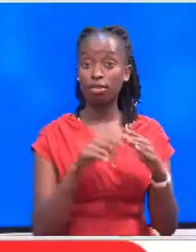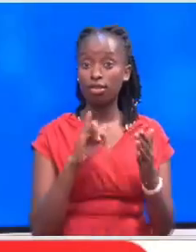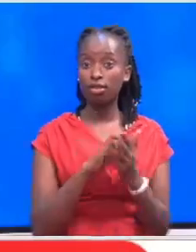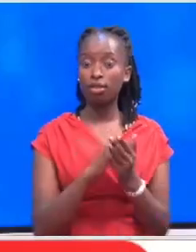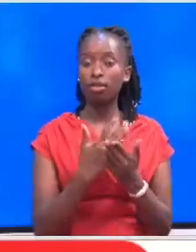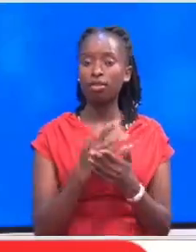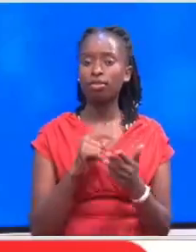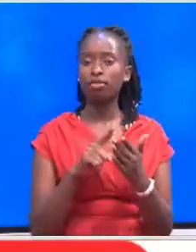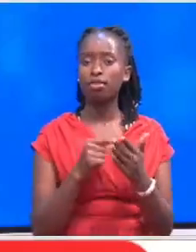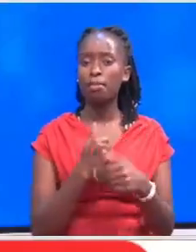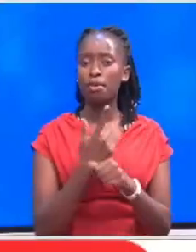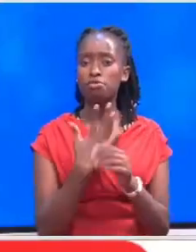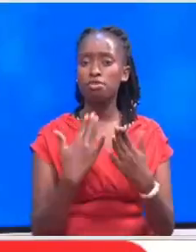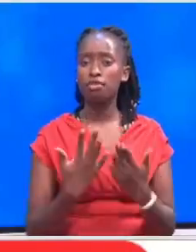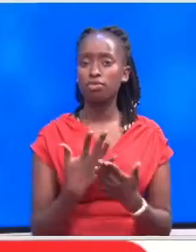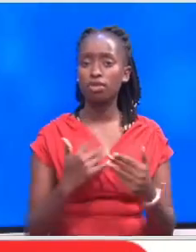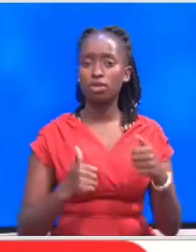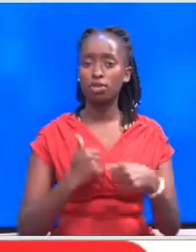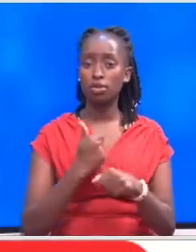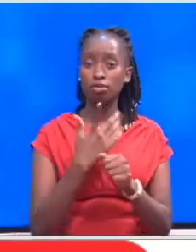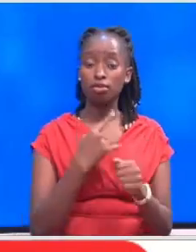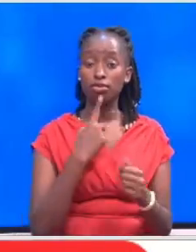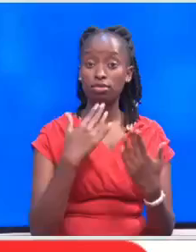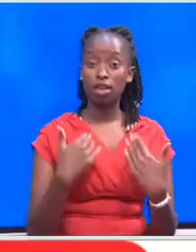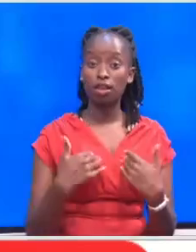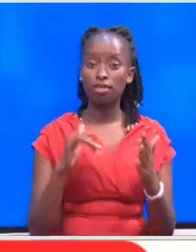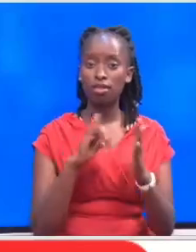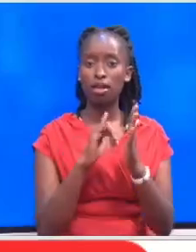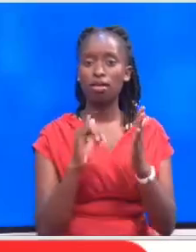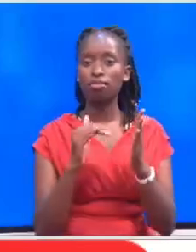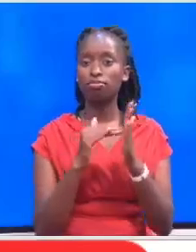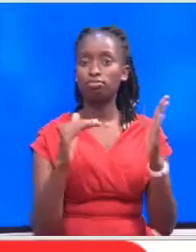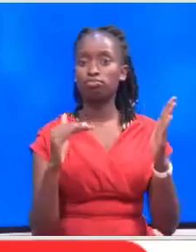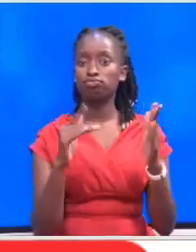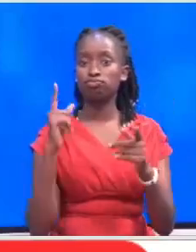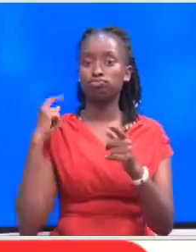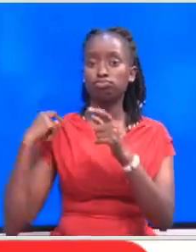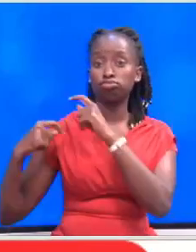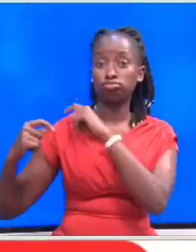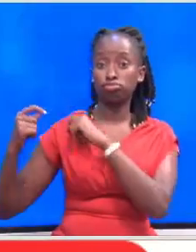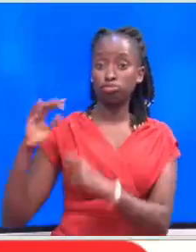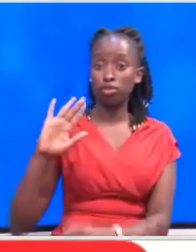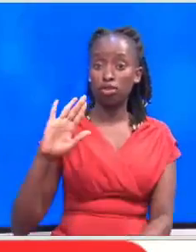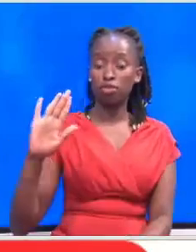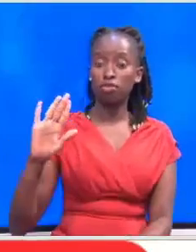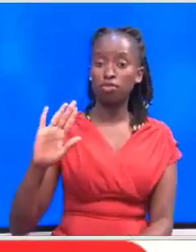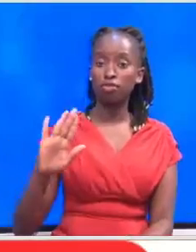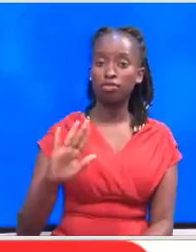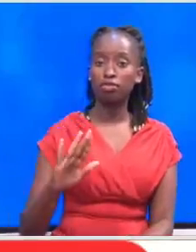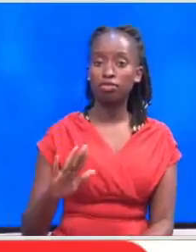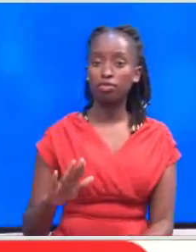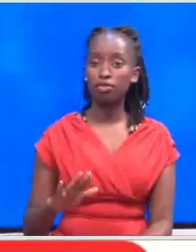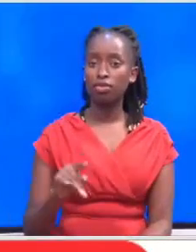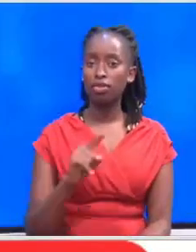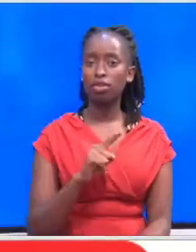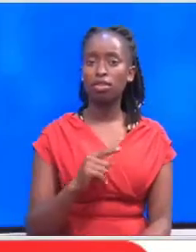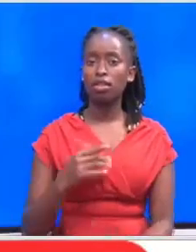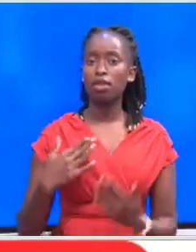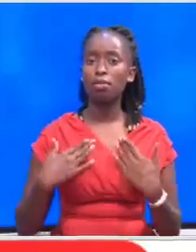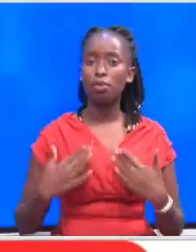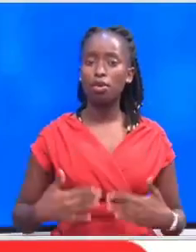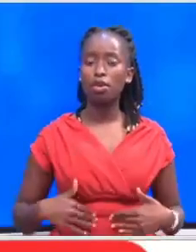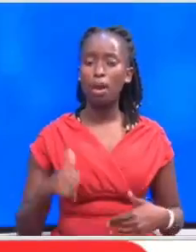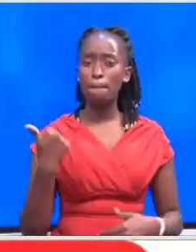well with locals who say it is against their tradition. Mwili wa aliyejitoa kitanzi haujaweza kutolewa kwa